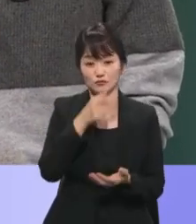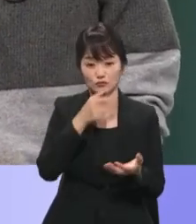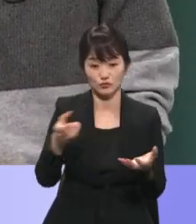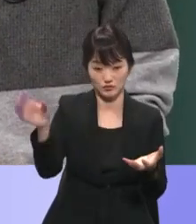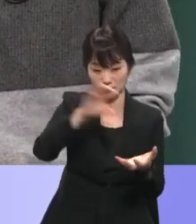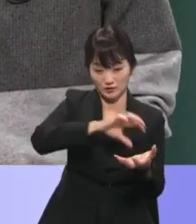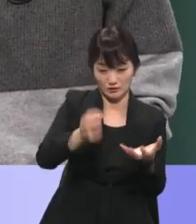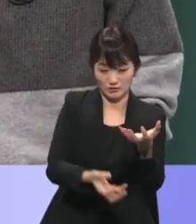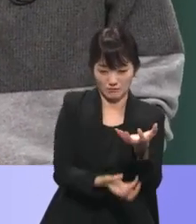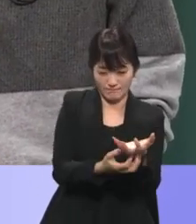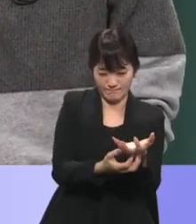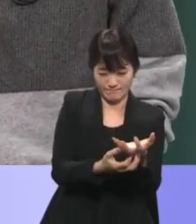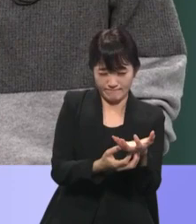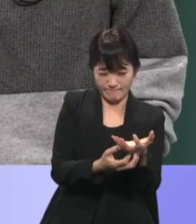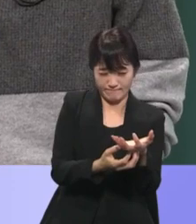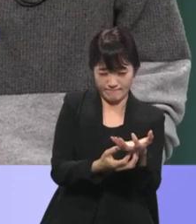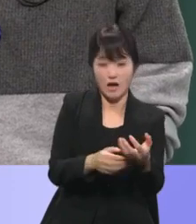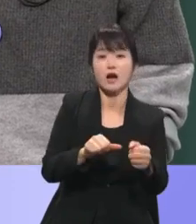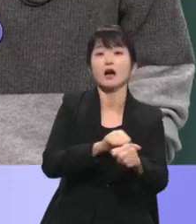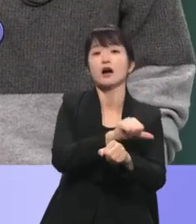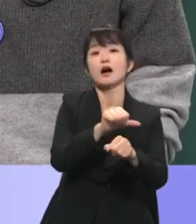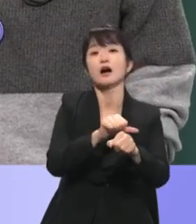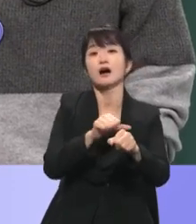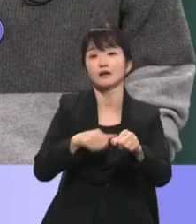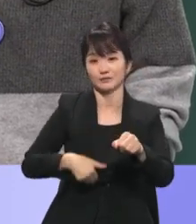끓이려면 5시간 걸린다고 합니다